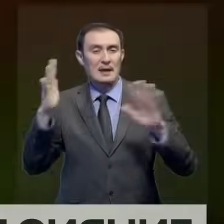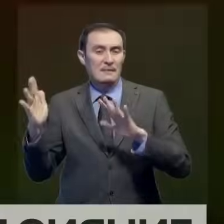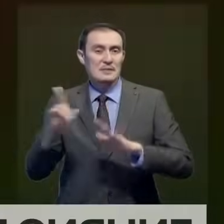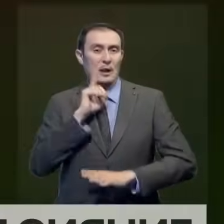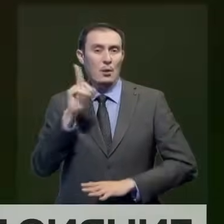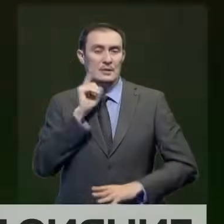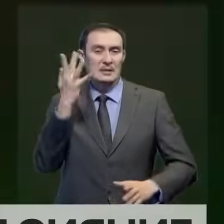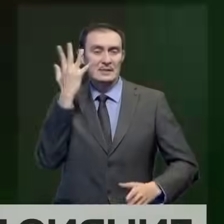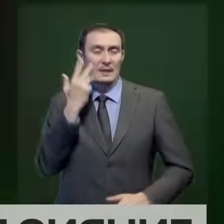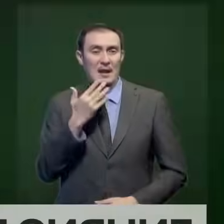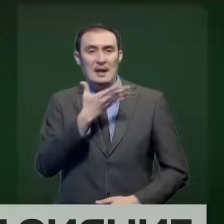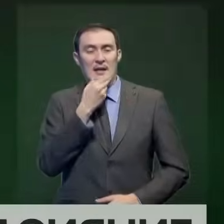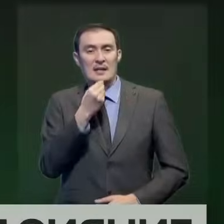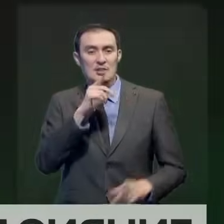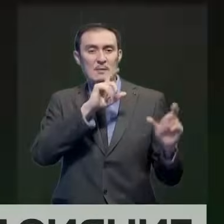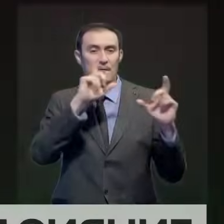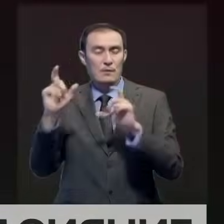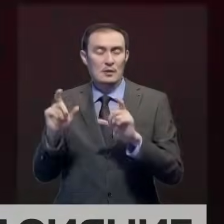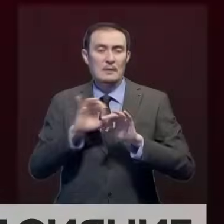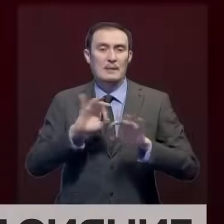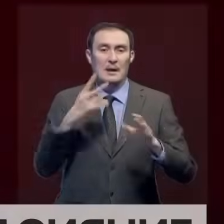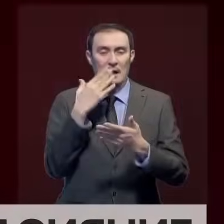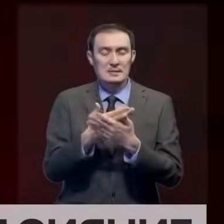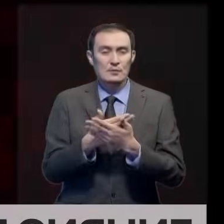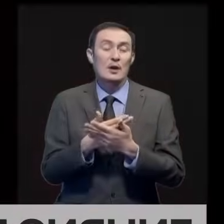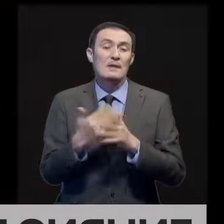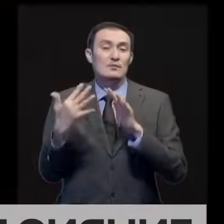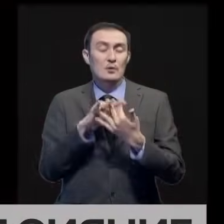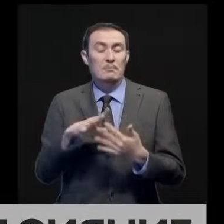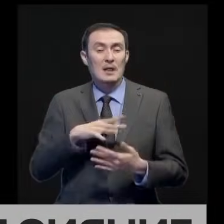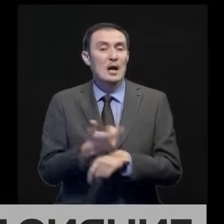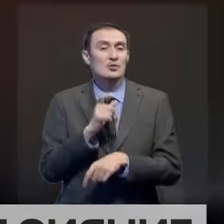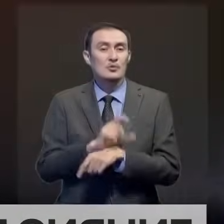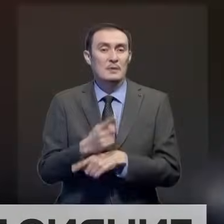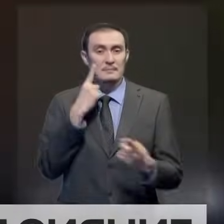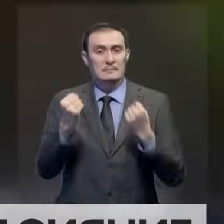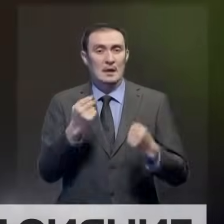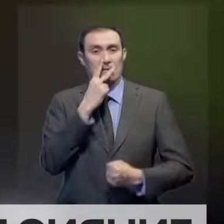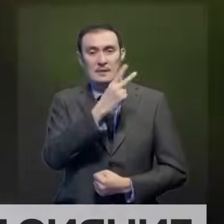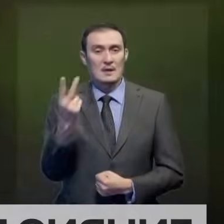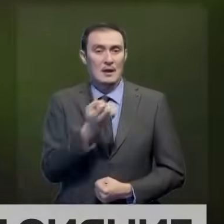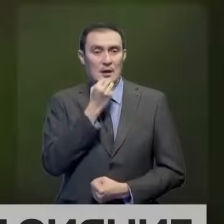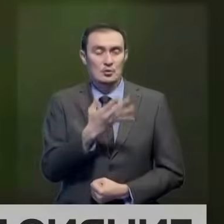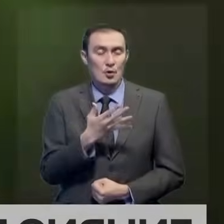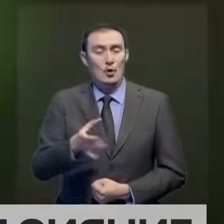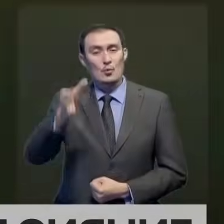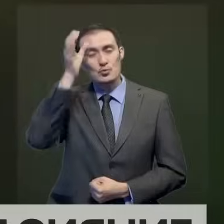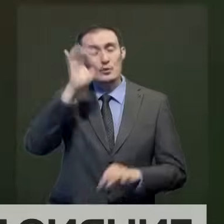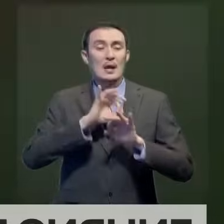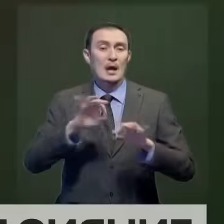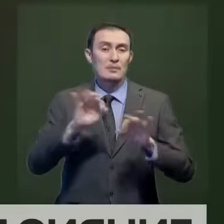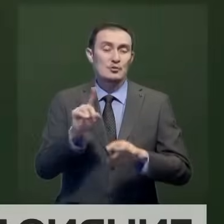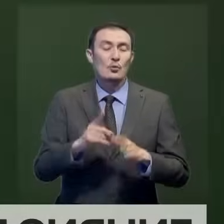зеленые цвета. Красочными фото активно делятся жители сел, где явление было особенно хорошо видно. Ученые объясняют,